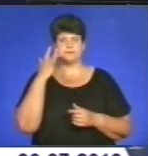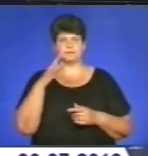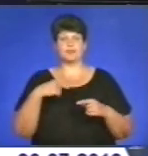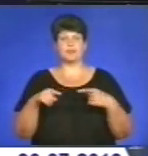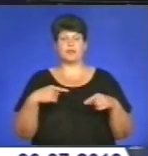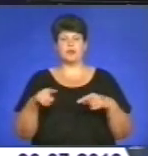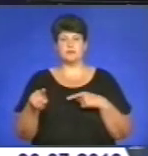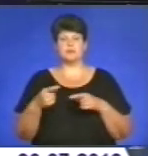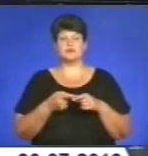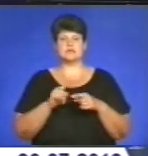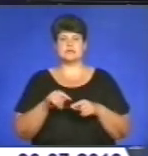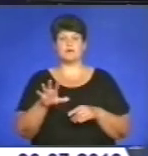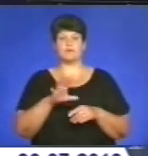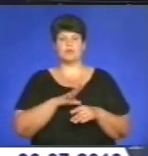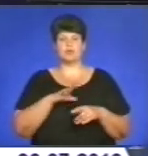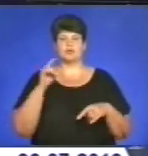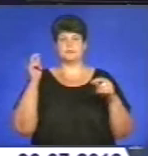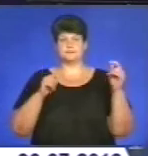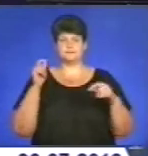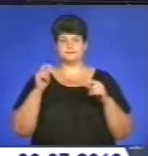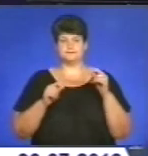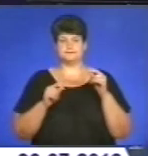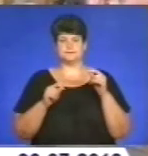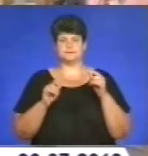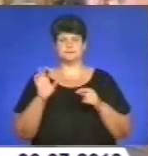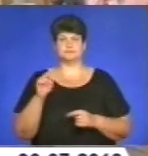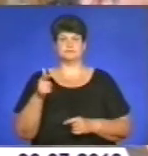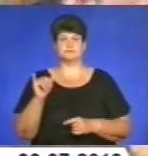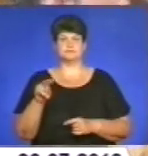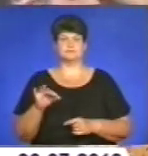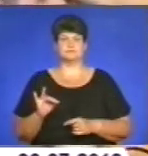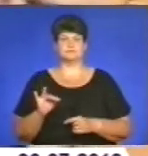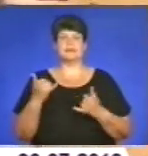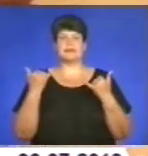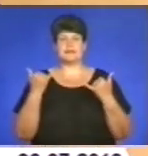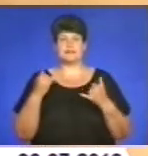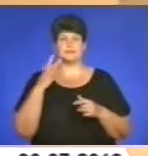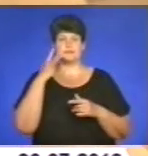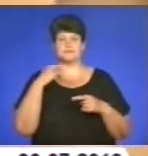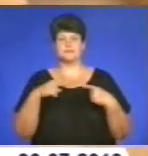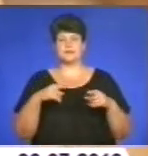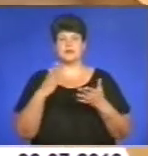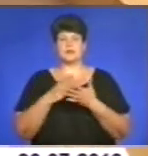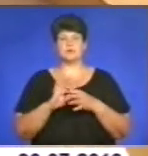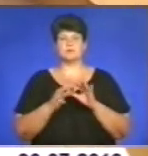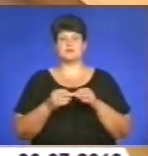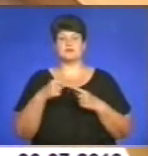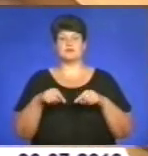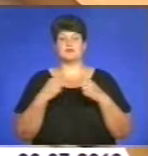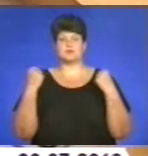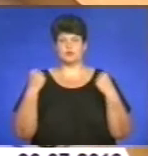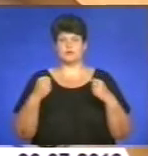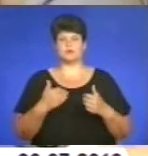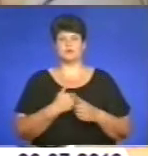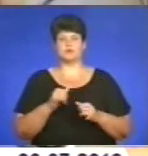директора Федерації регбі України Олександра Гули. Нині регбі визнано олімпійським видом спорту, який